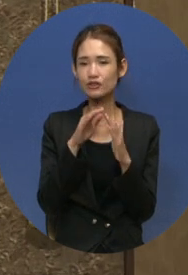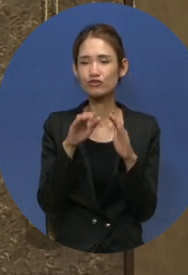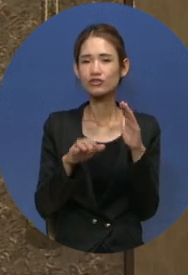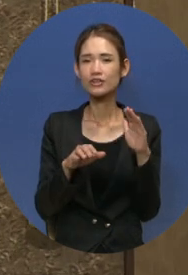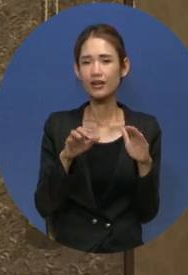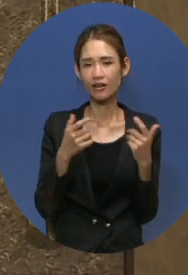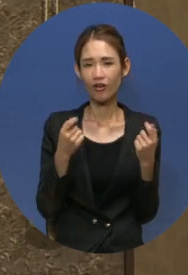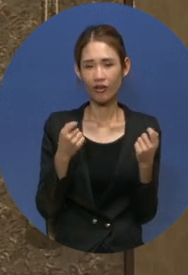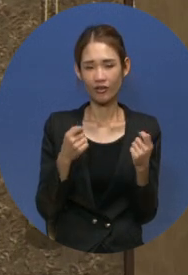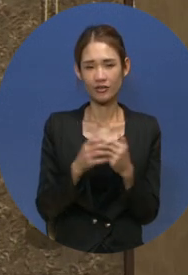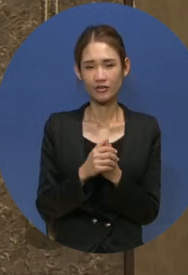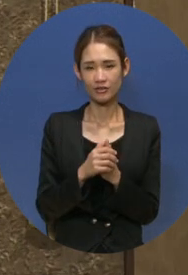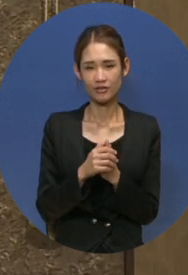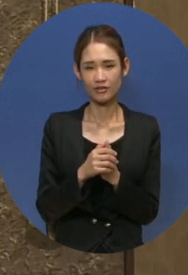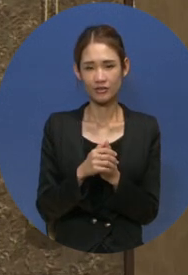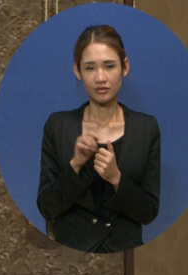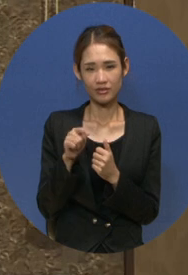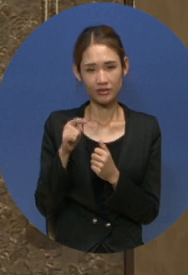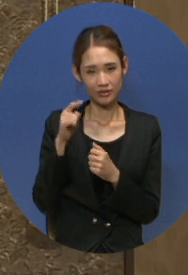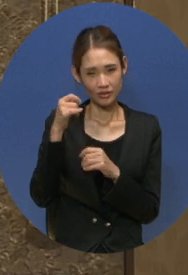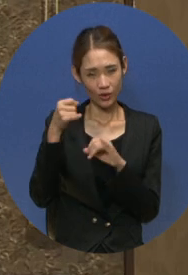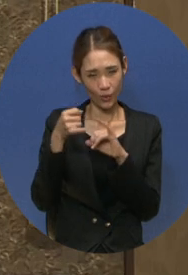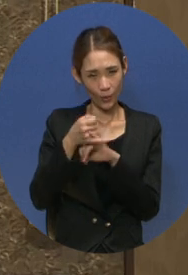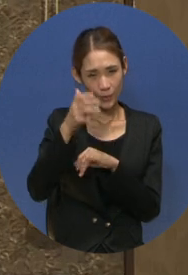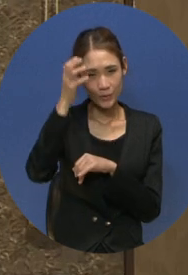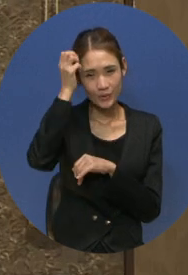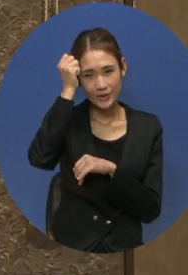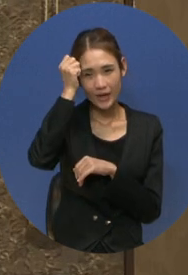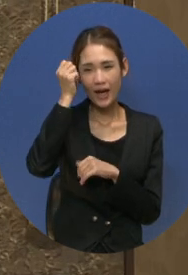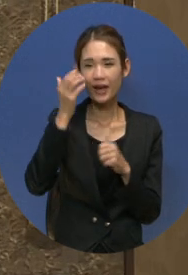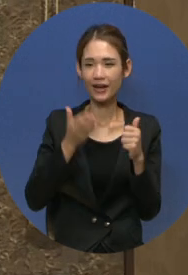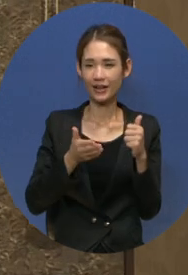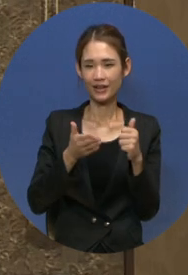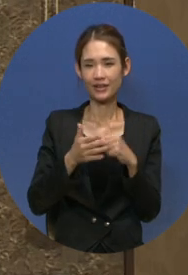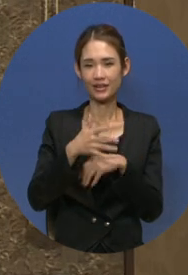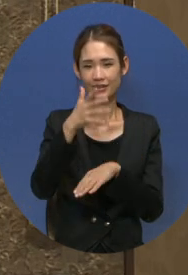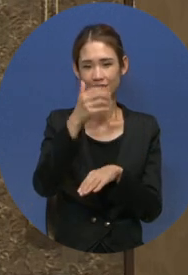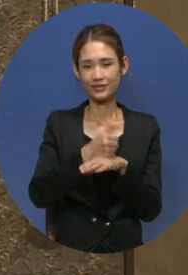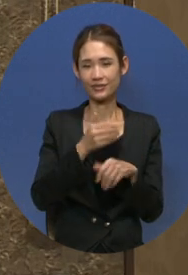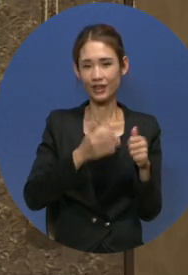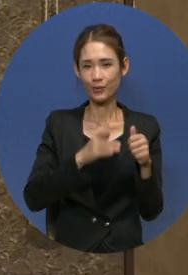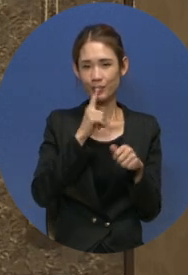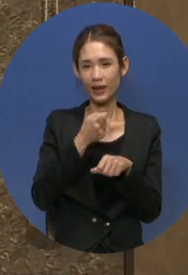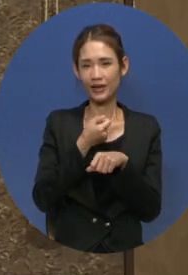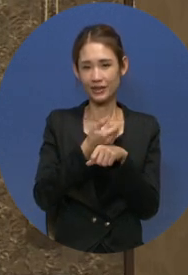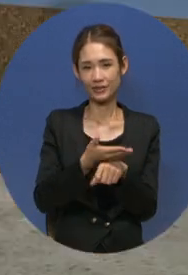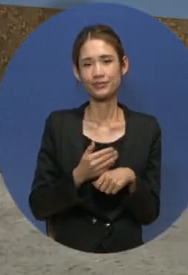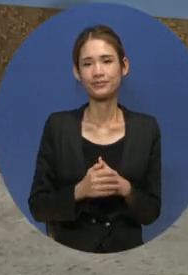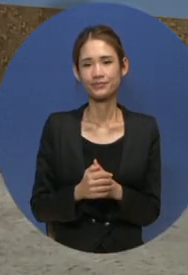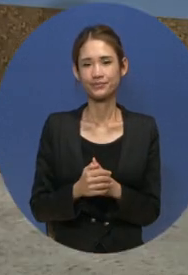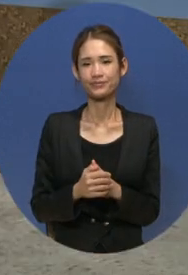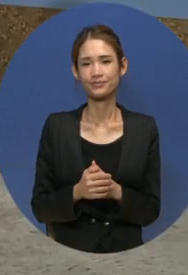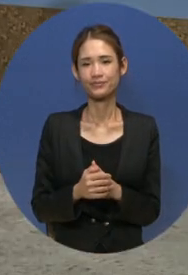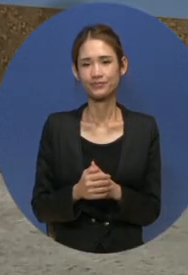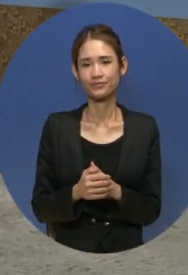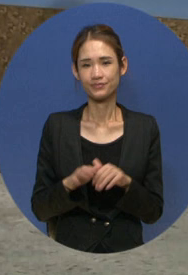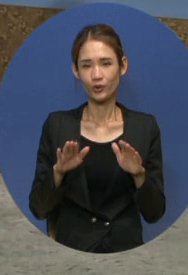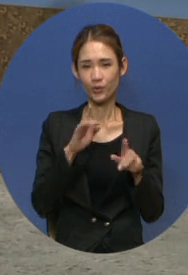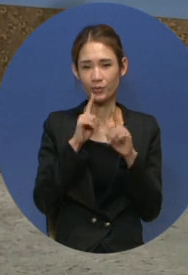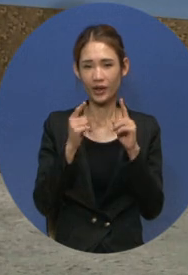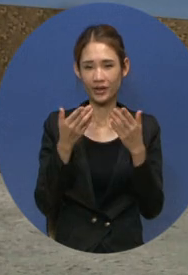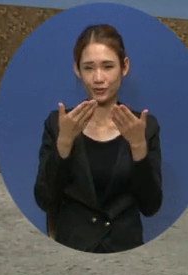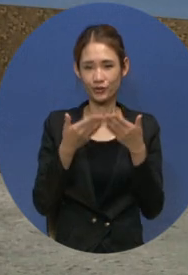한 이웃이라는 거 그것을 꼭 잊지 말으셨으면 합니다. 그것이 마지막 당부 말씀입니다. 네, 오늘